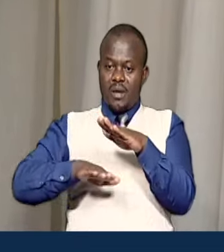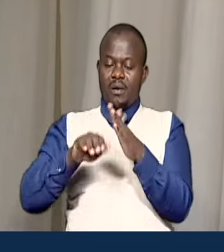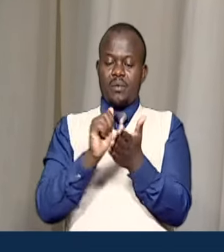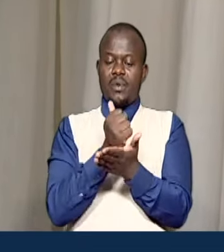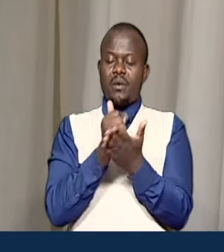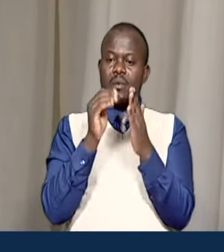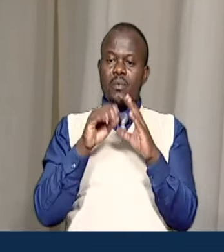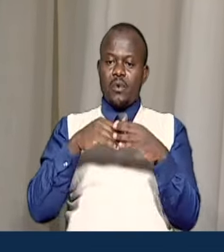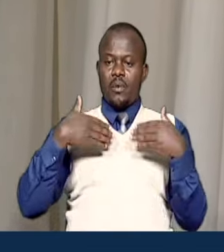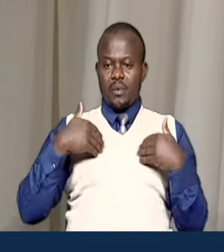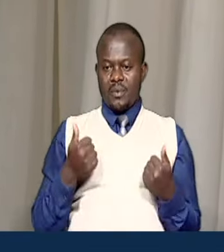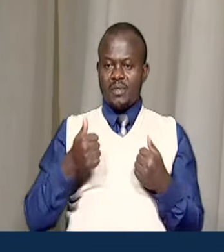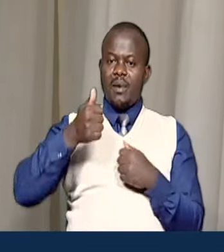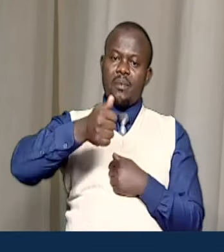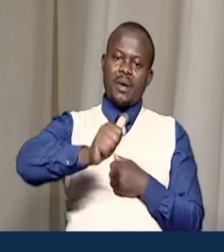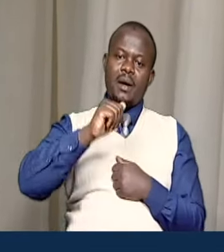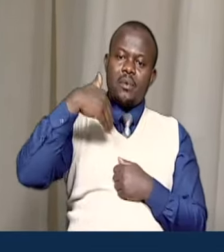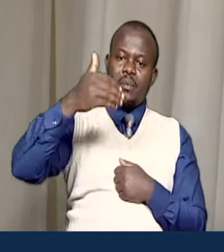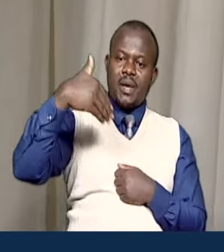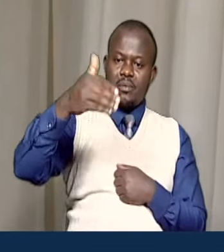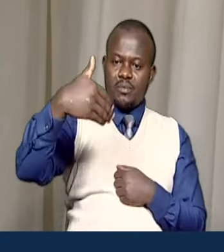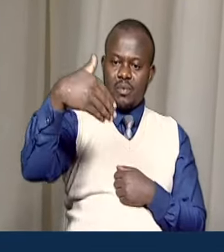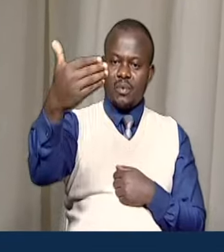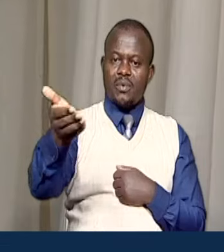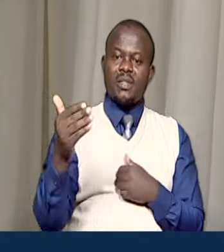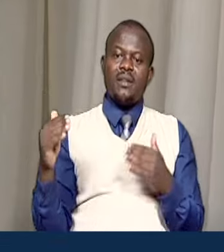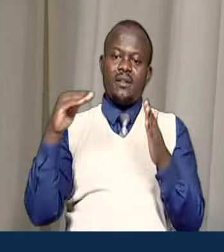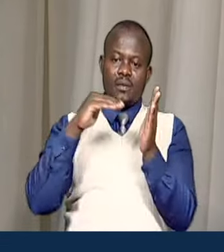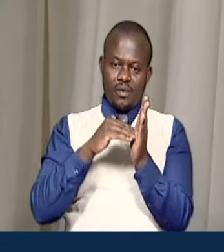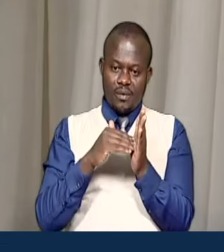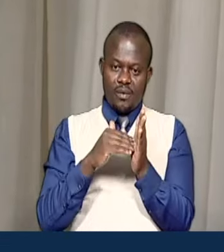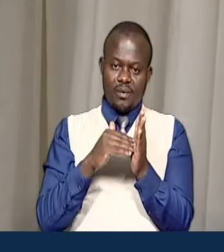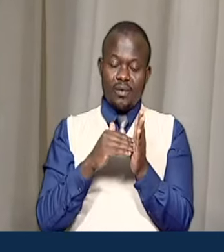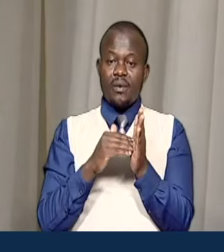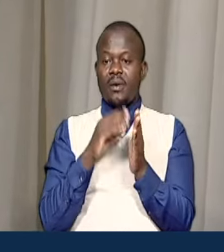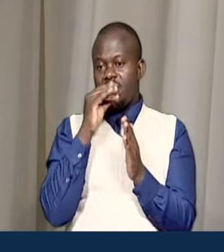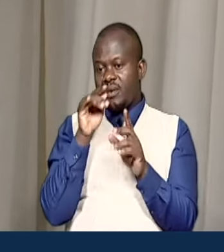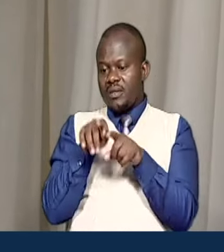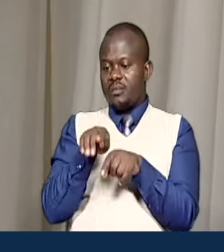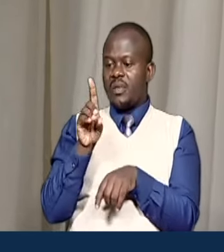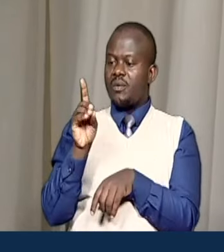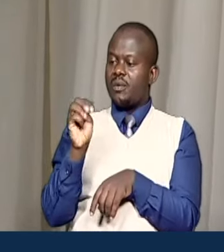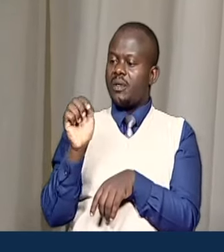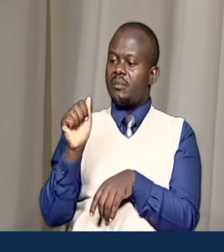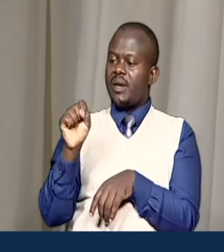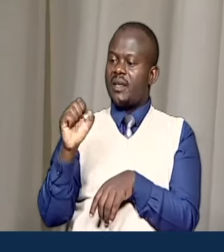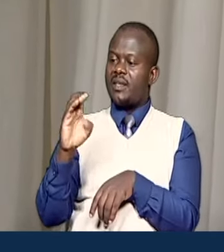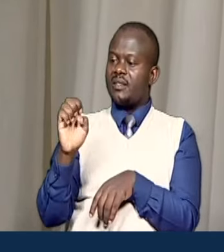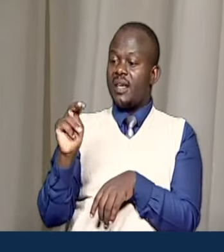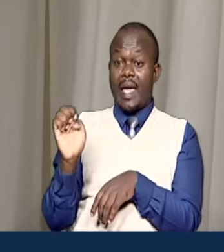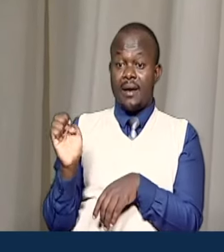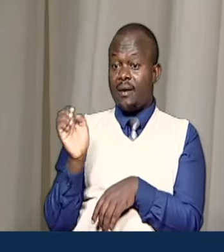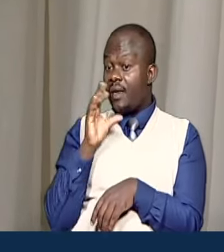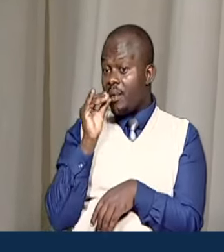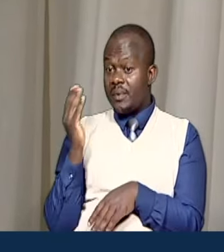buzima bwabo bwa buri munsi. Nunge mu byo Damascene genzi wacu